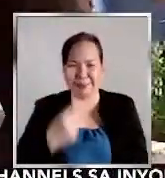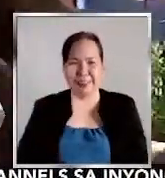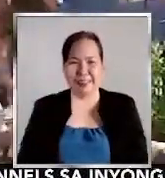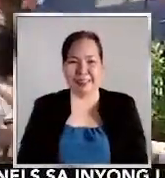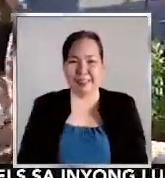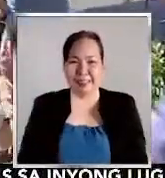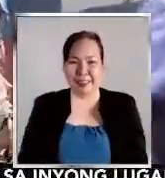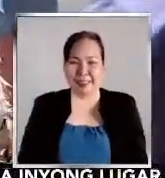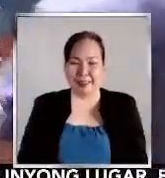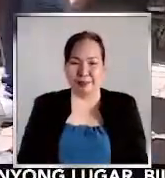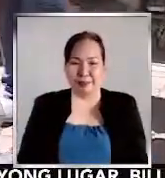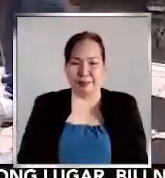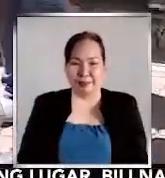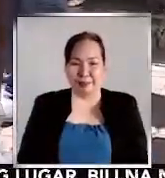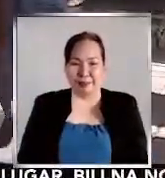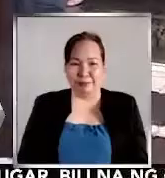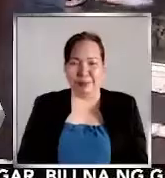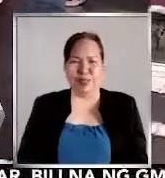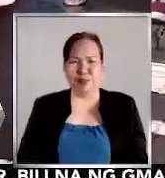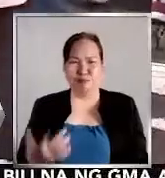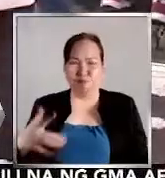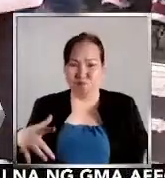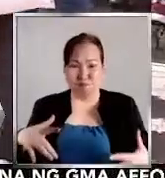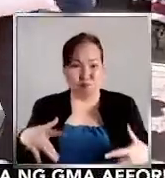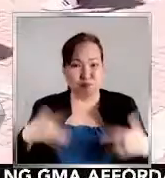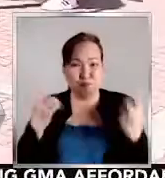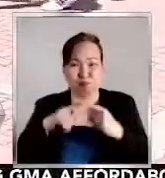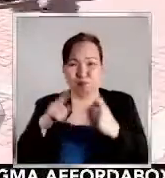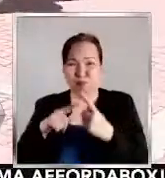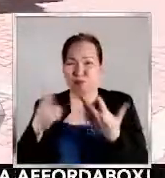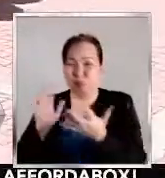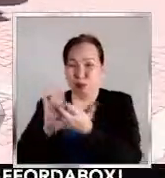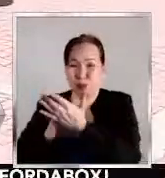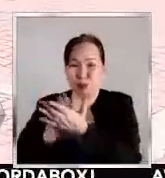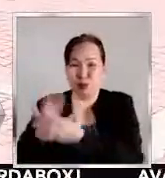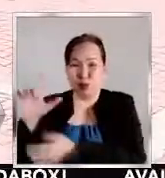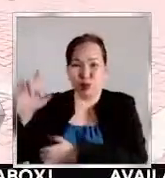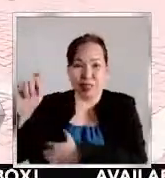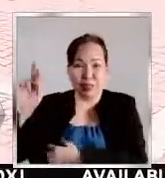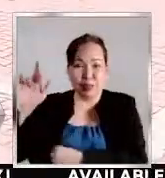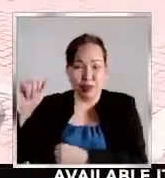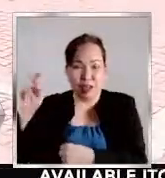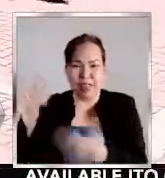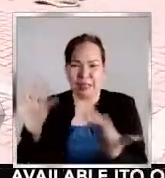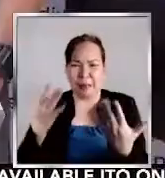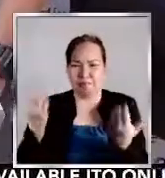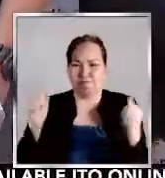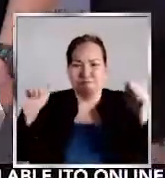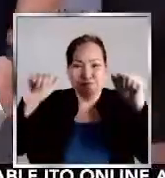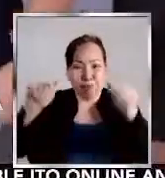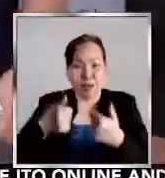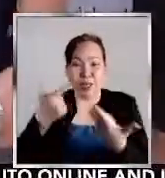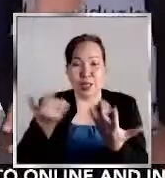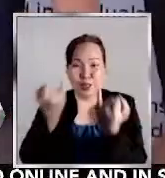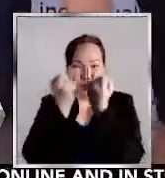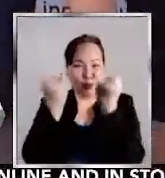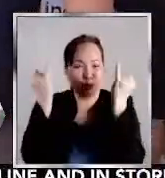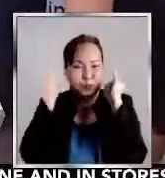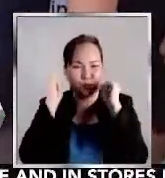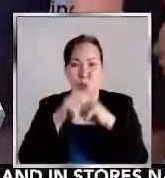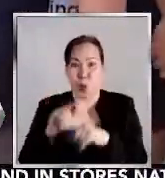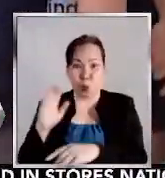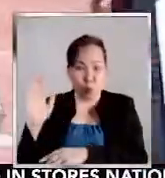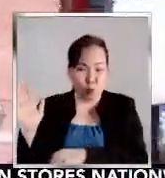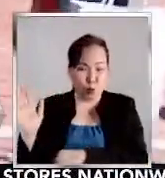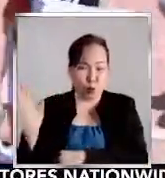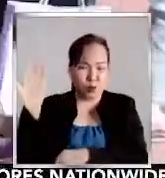Buhay na buhay ang school spirit para sa tinaguriang Battle of Intramuros. Maaga pa lang, dagsa na ang fans ng Letran